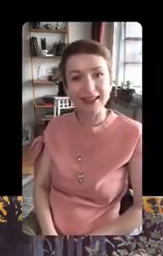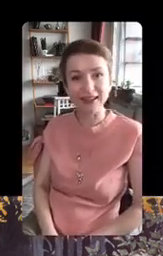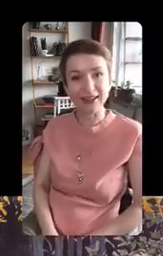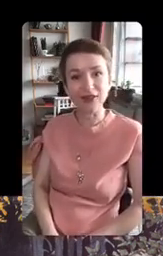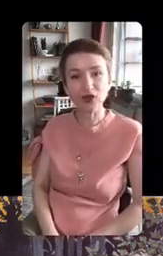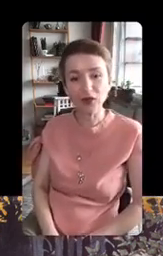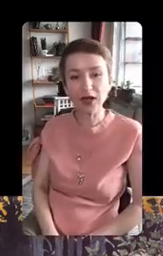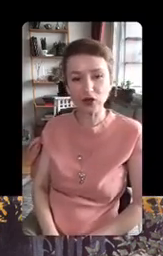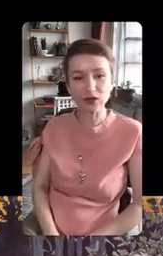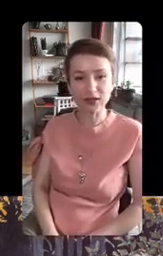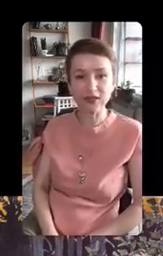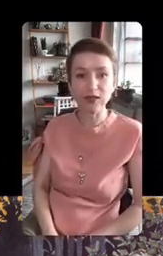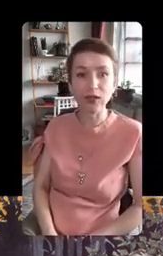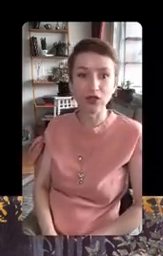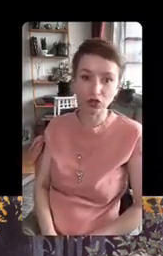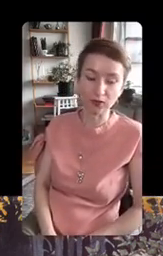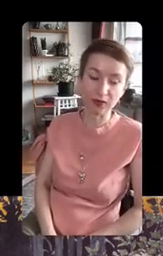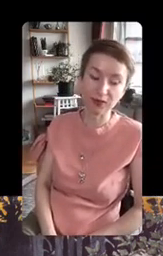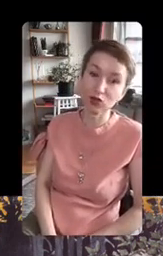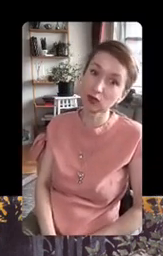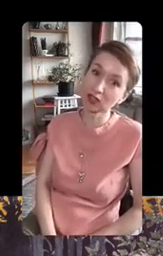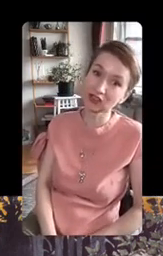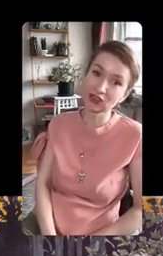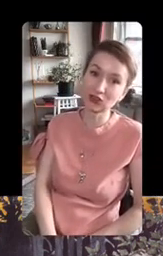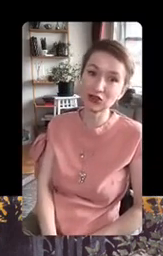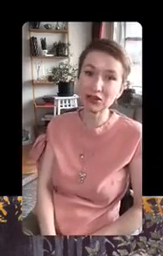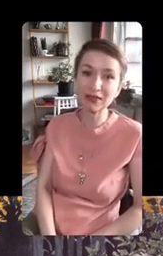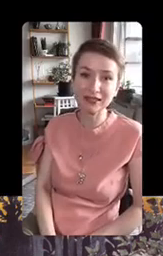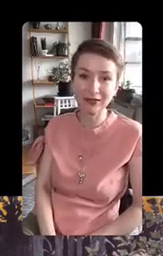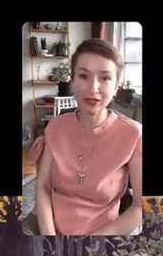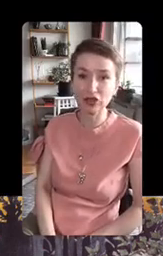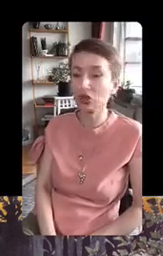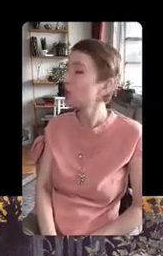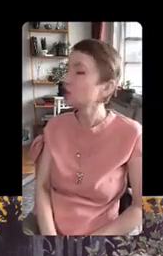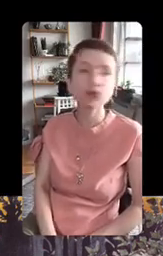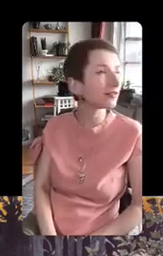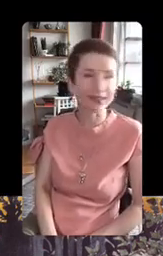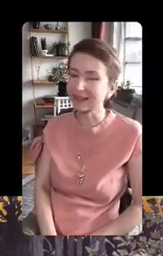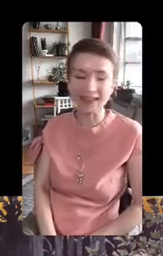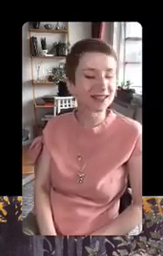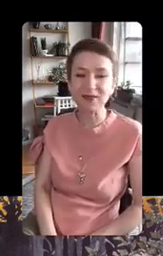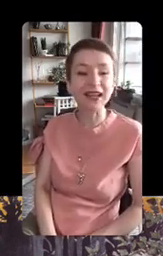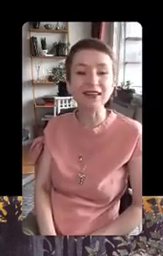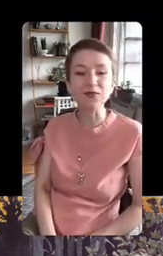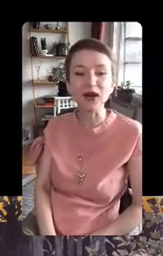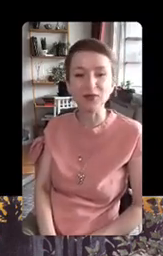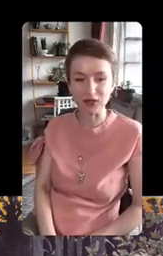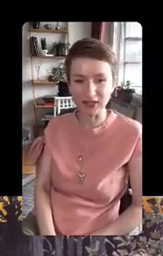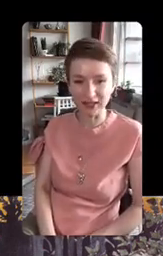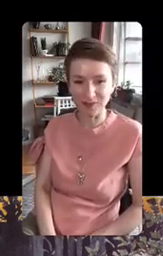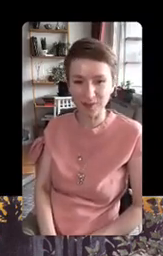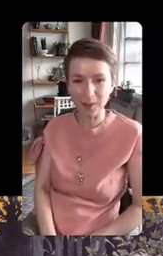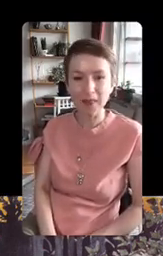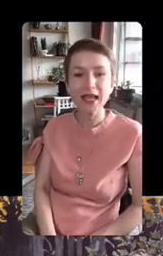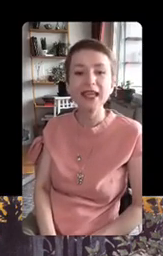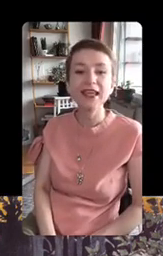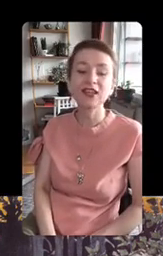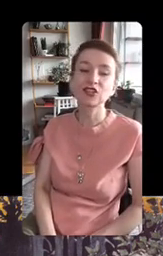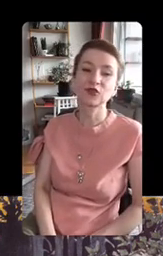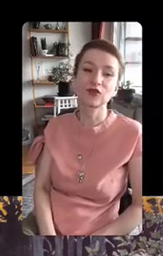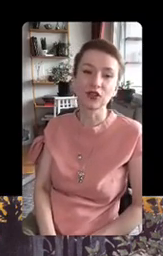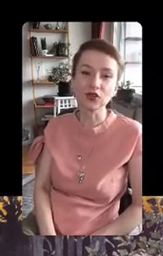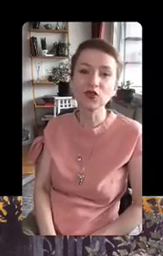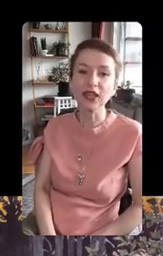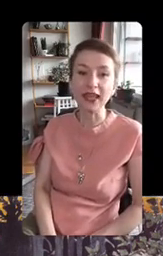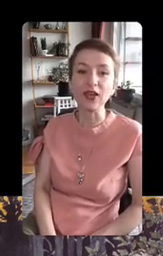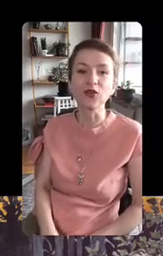кстати, все время хочу их назвать земляничками, потому что мне кажется, что это шапки земляничек. Но нет, на самом деле это мухоморчики. И